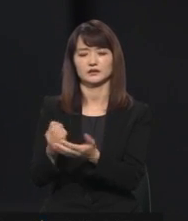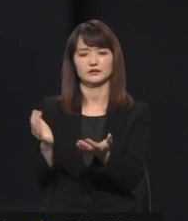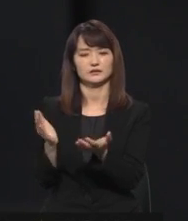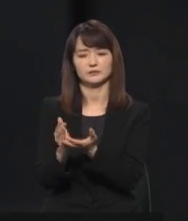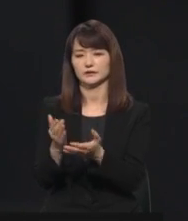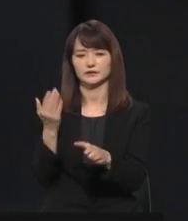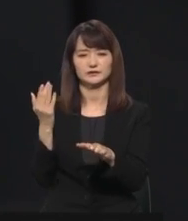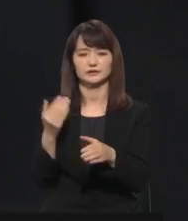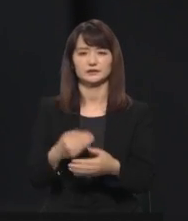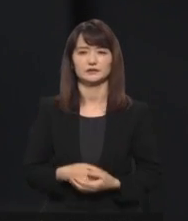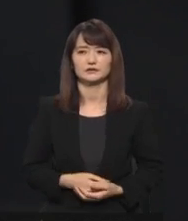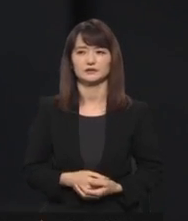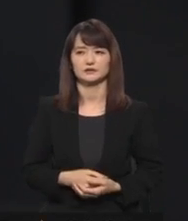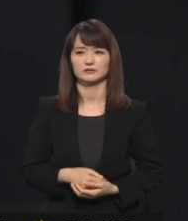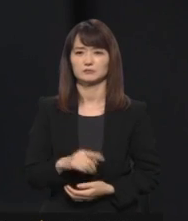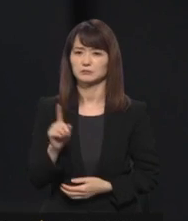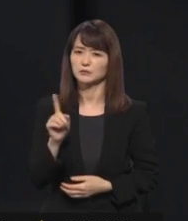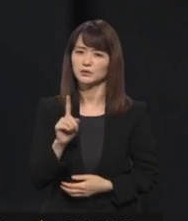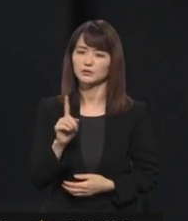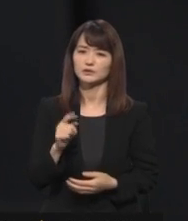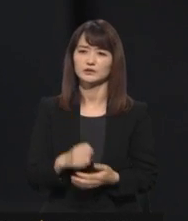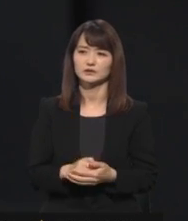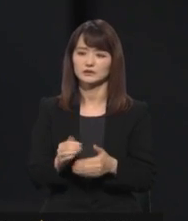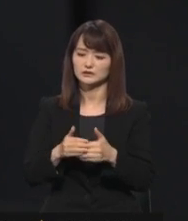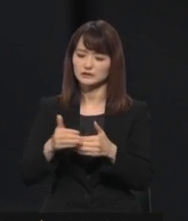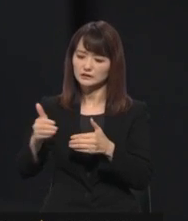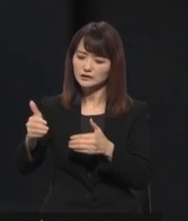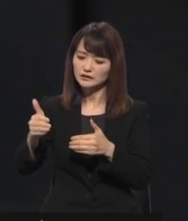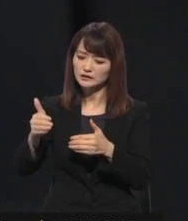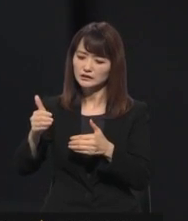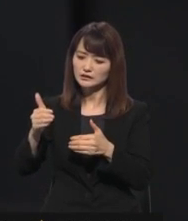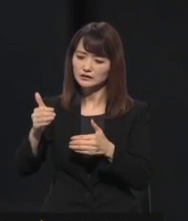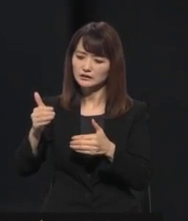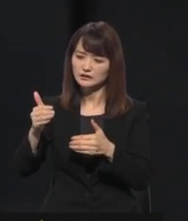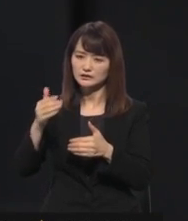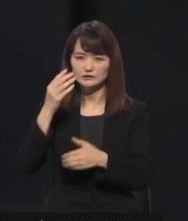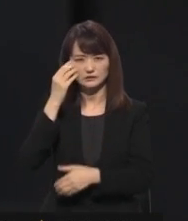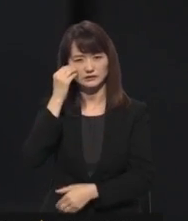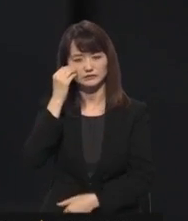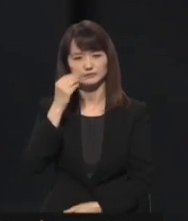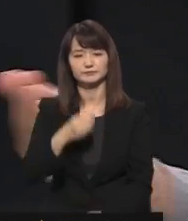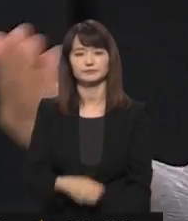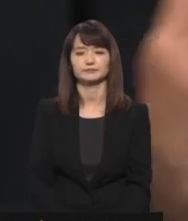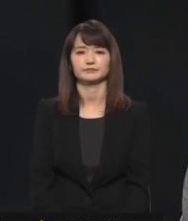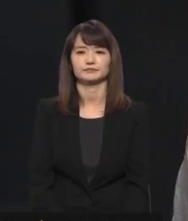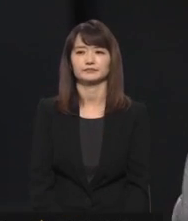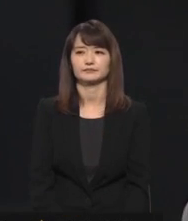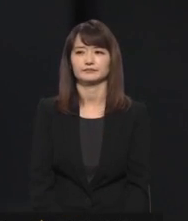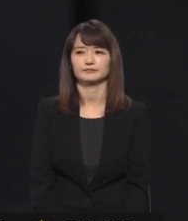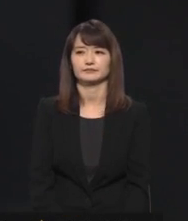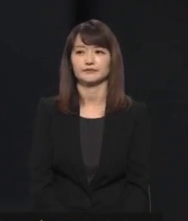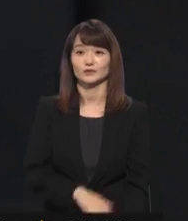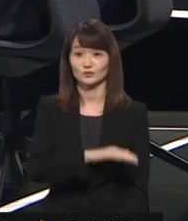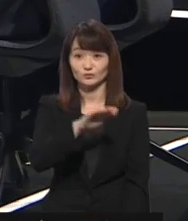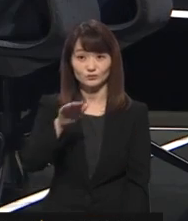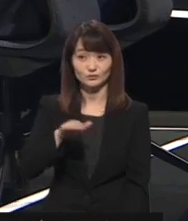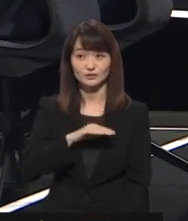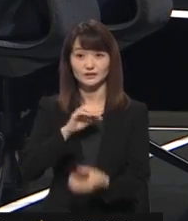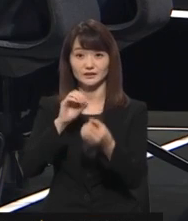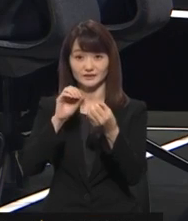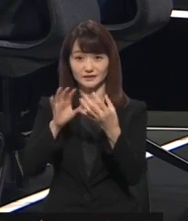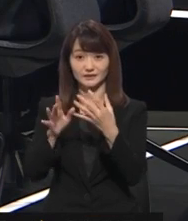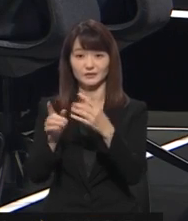않는 것 같아요 그래서 뭔가 뭔가 좀 정상적인 논의 과정이 아닌 것 같습니다 예 이거이거 해야되요 리플 가까워서 원입니다